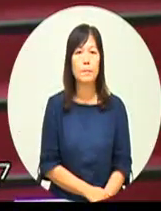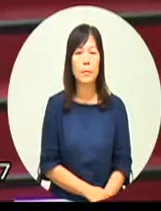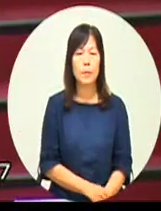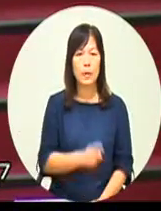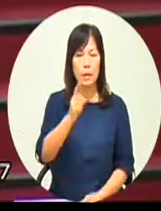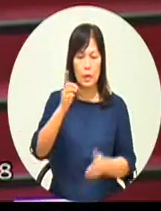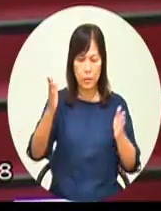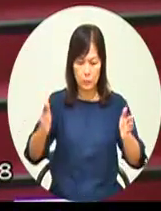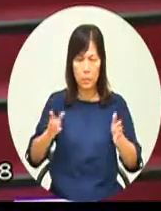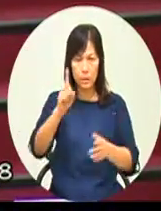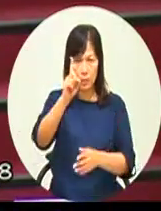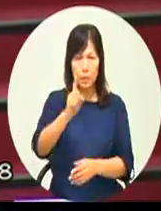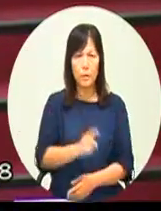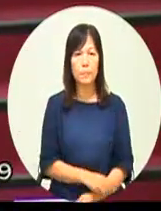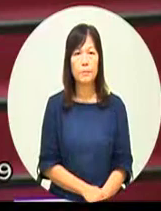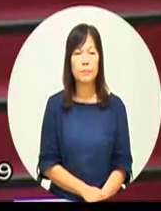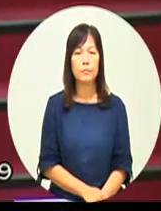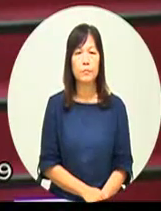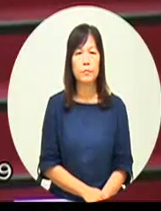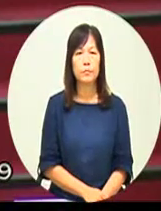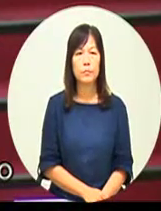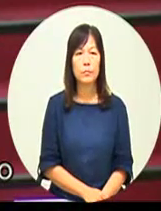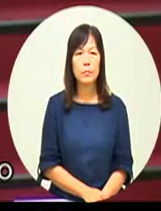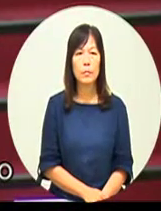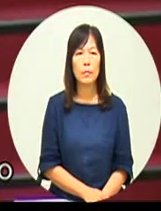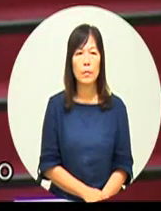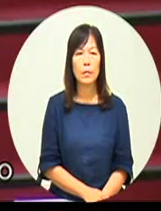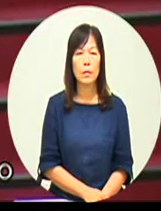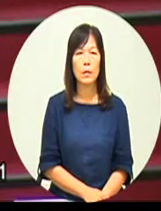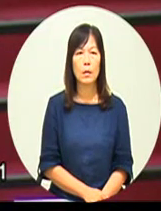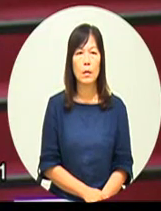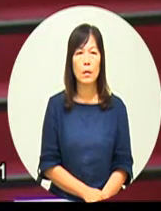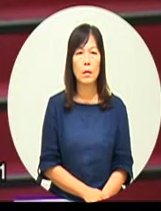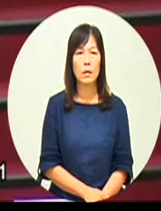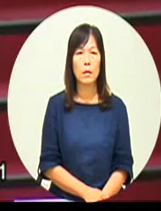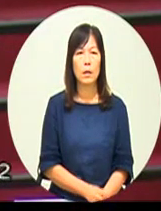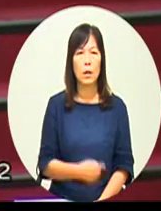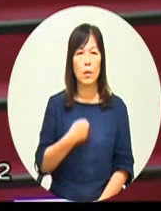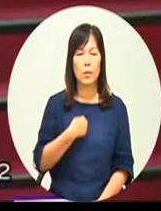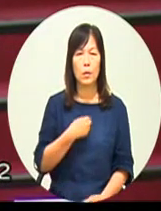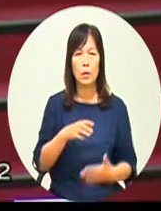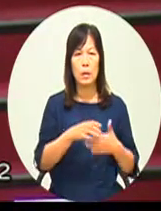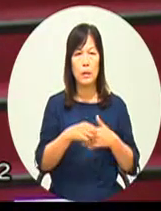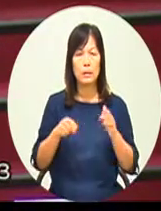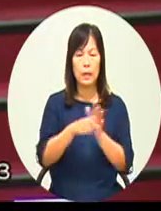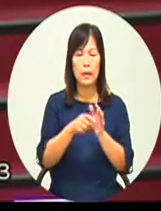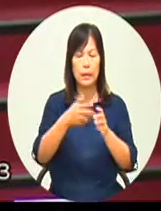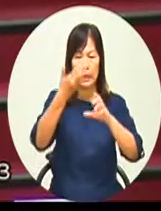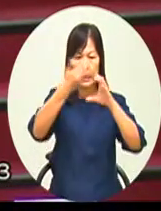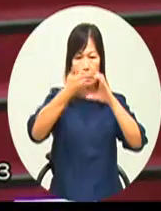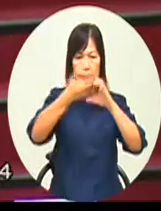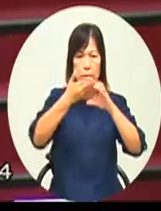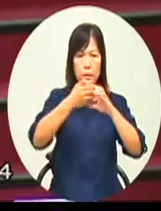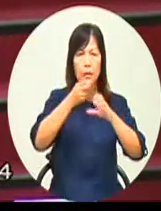间我曾经带过三立新闻台的记者